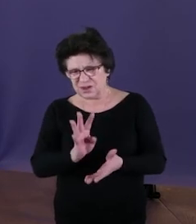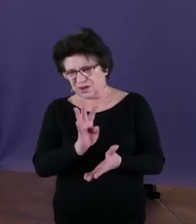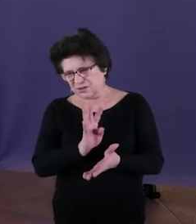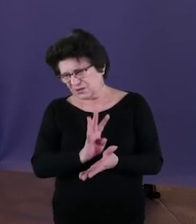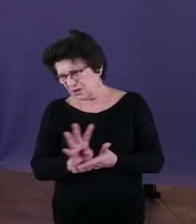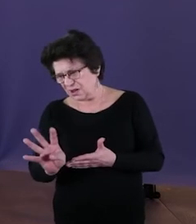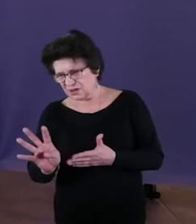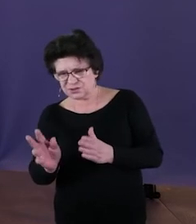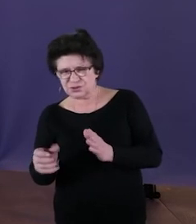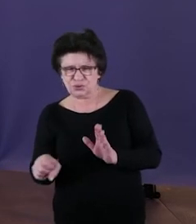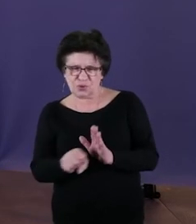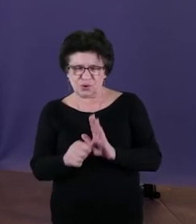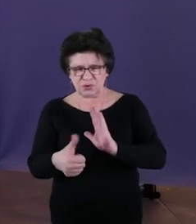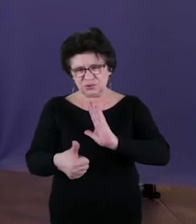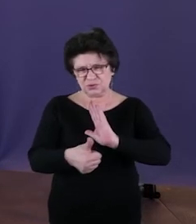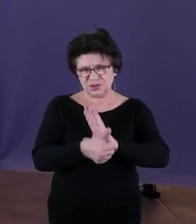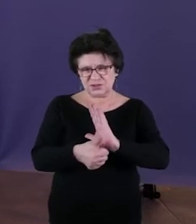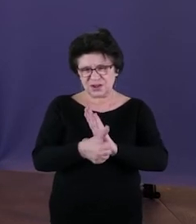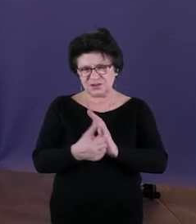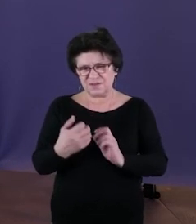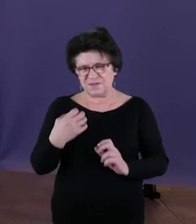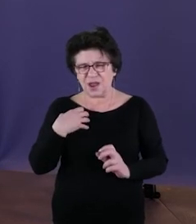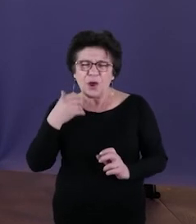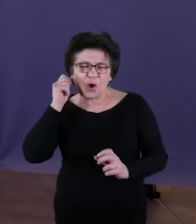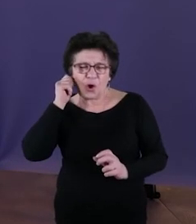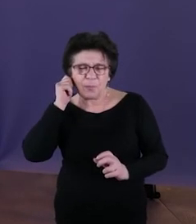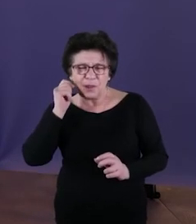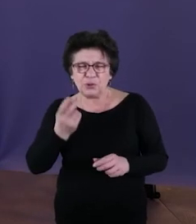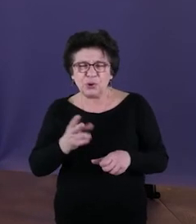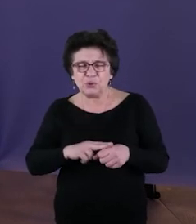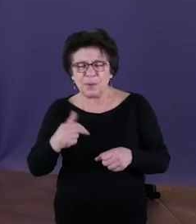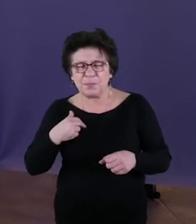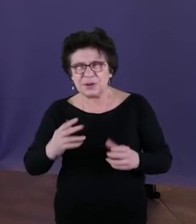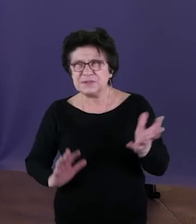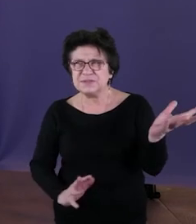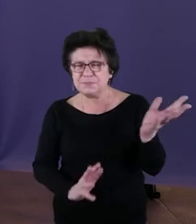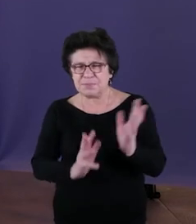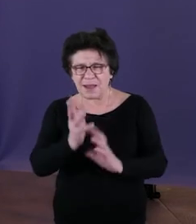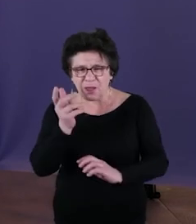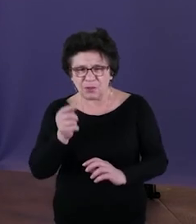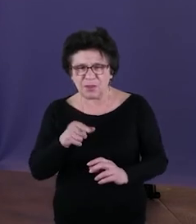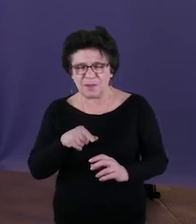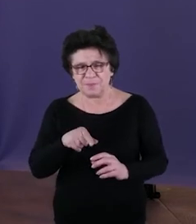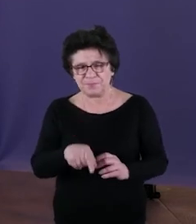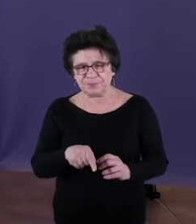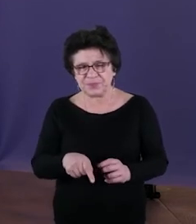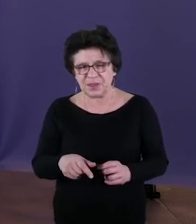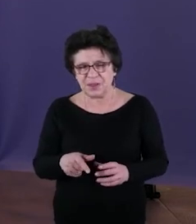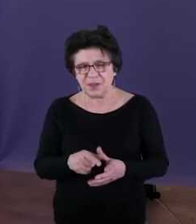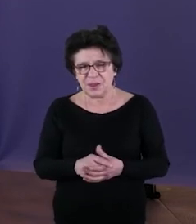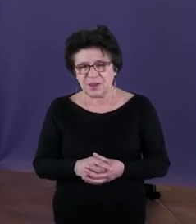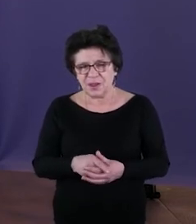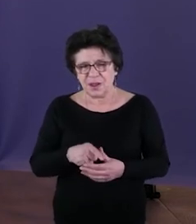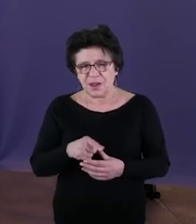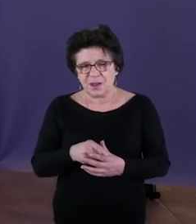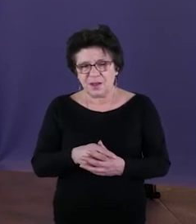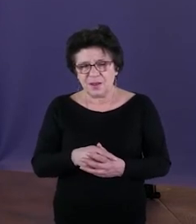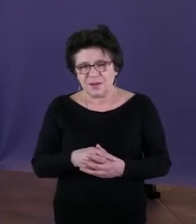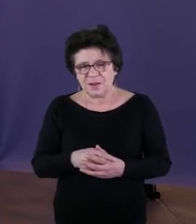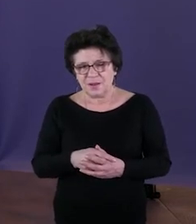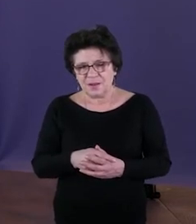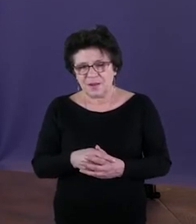wiekiem gdzieś tak te wszystkie które Kobiety które były spalone oczernione w procesach o oczary